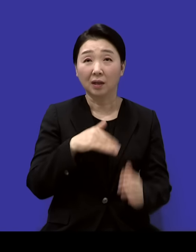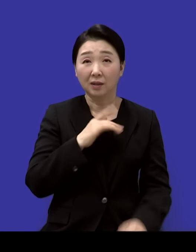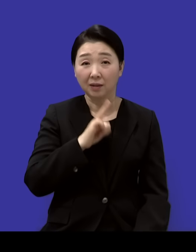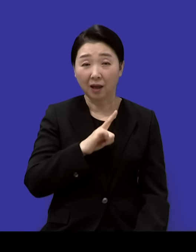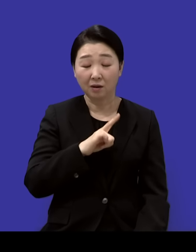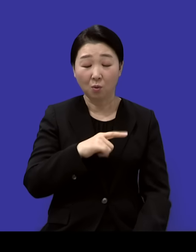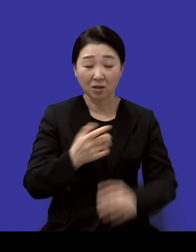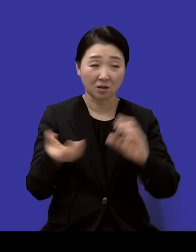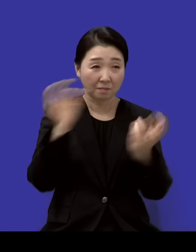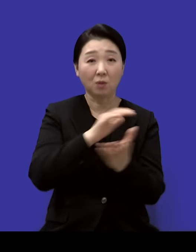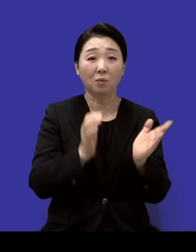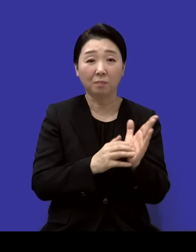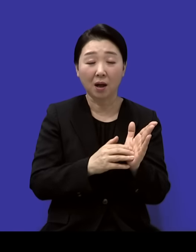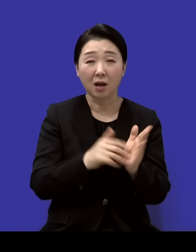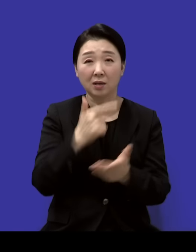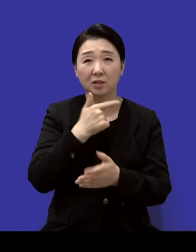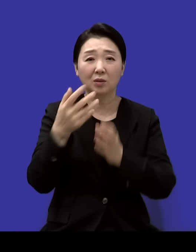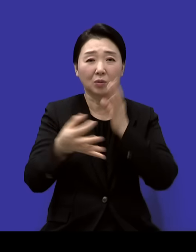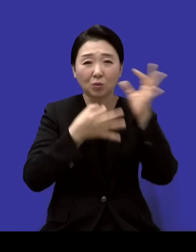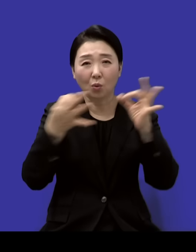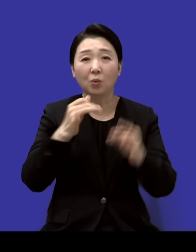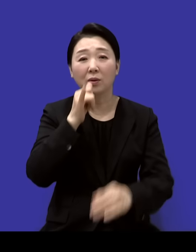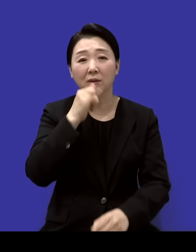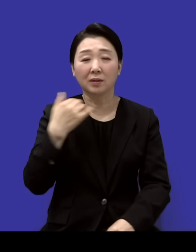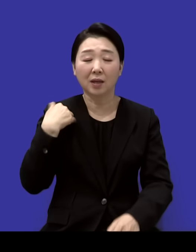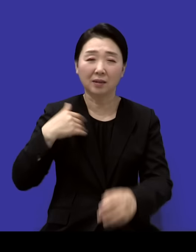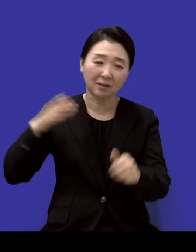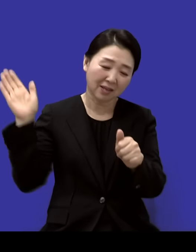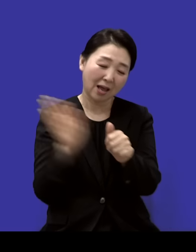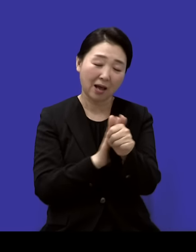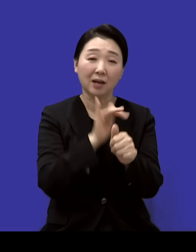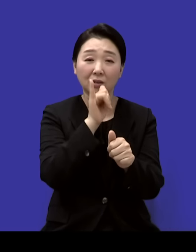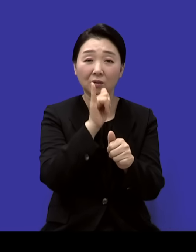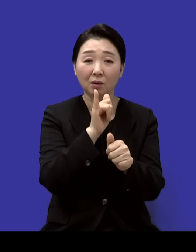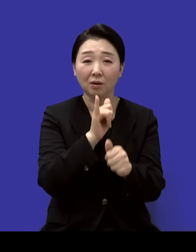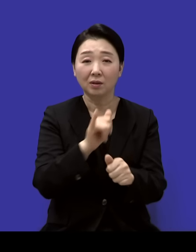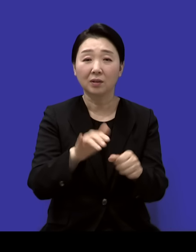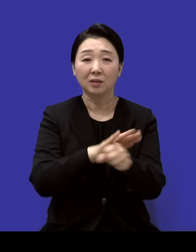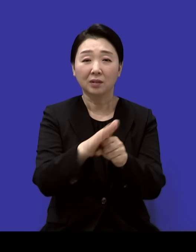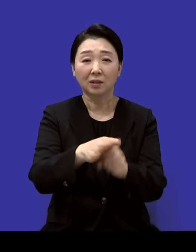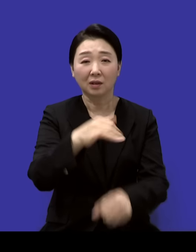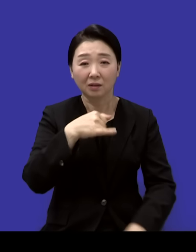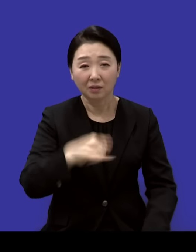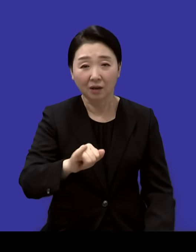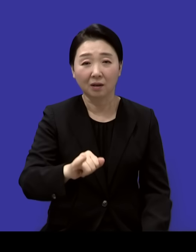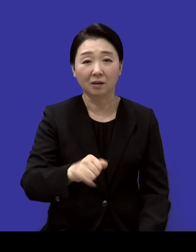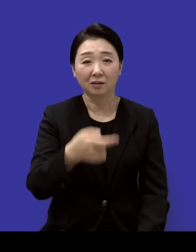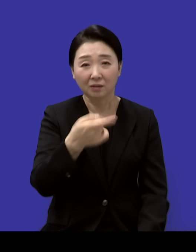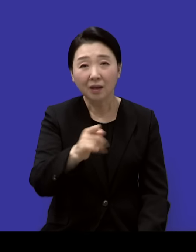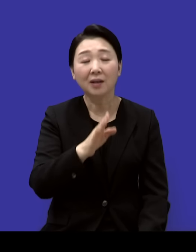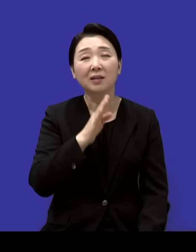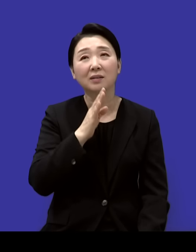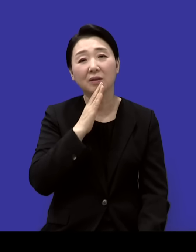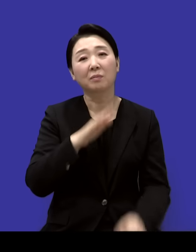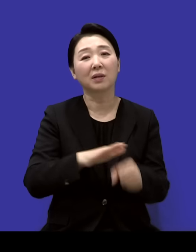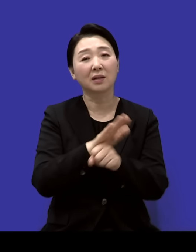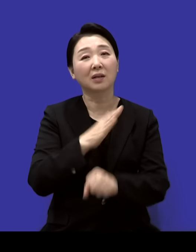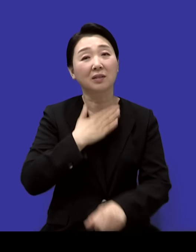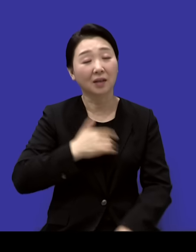바꿔버렸거든요. 네. 정말 큰 소리로 소리를 지르면서 제 등짝을 때리면서 사랑하는 내 딸아, 내가 너를 얼마나 사랑하는지